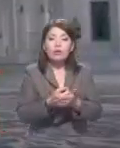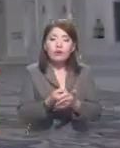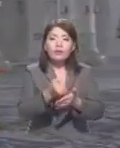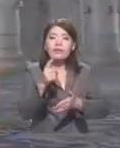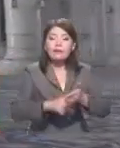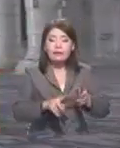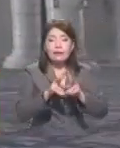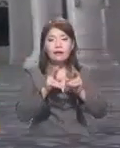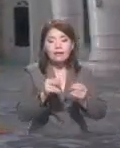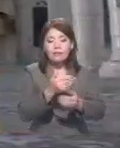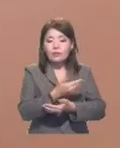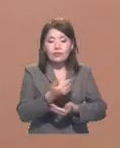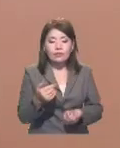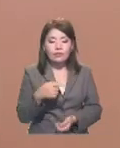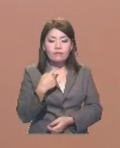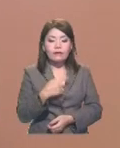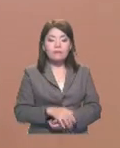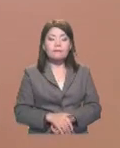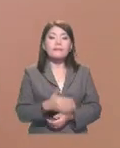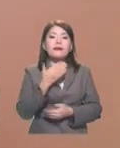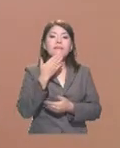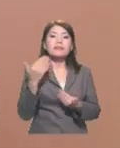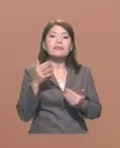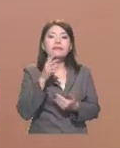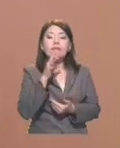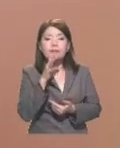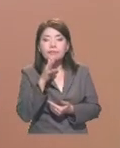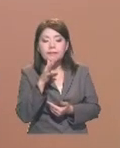күрес деген сөз емес дейді. Соңғы кездерде мынау